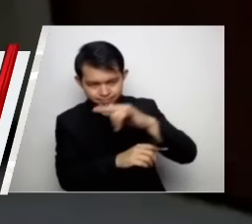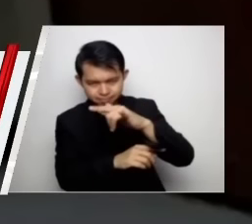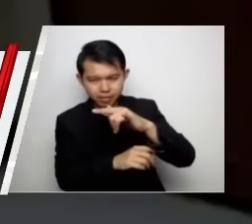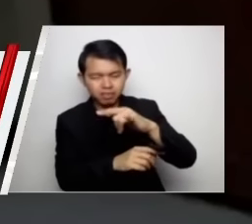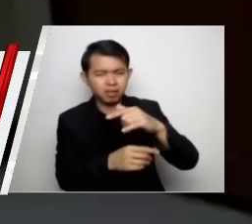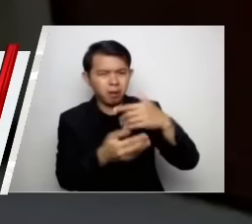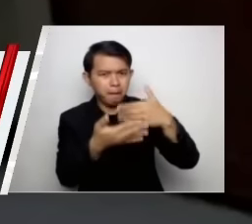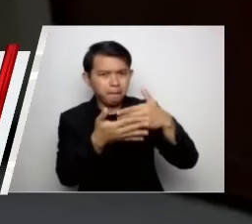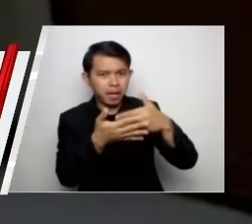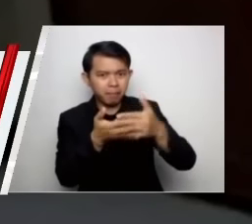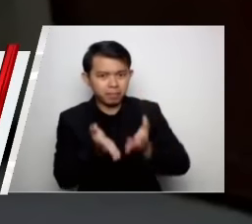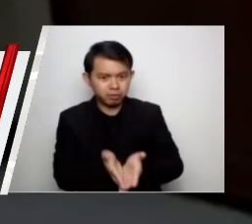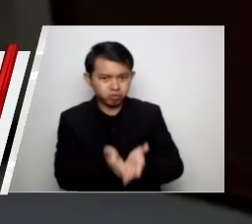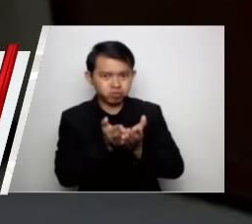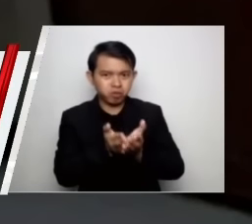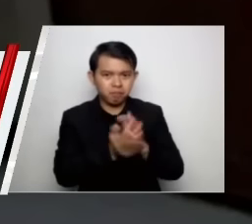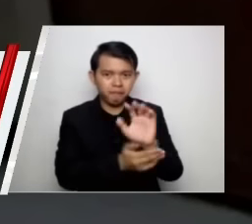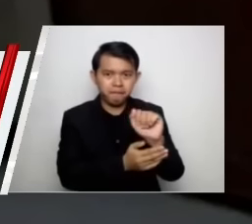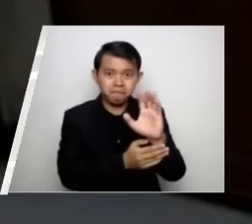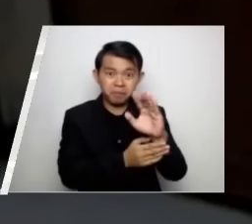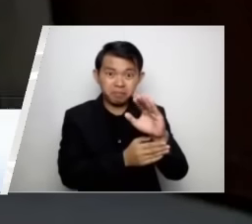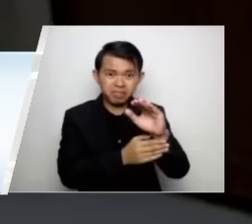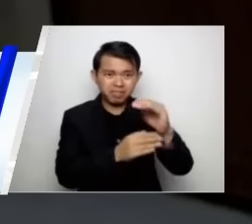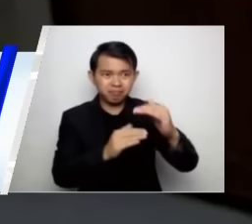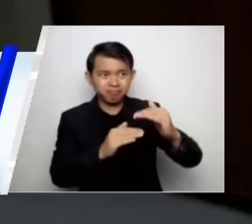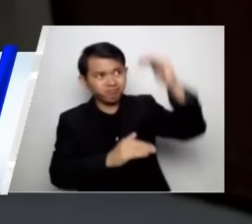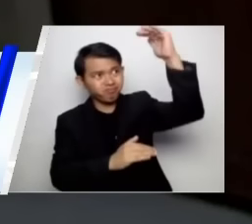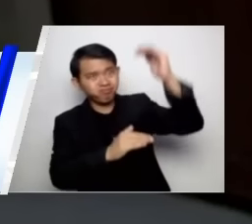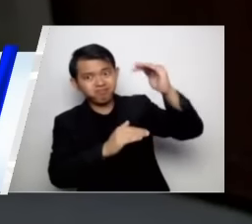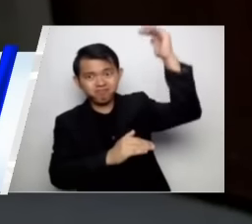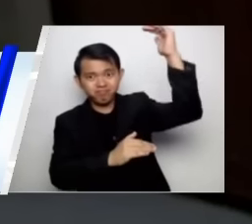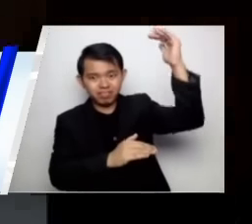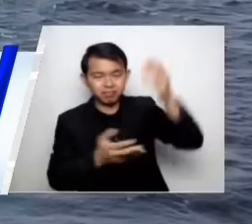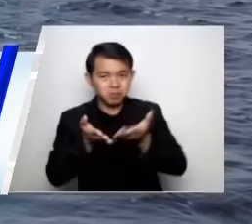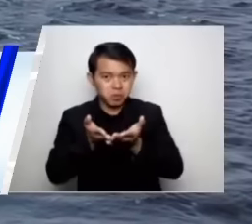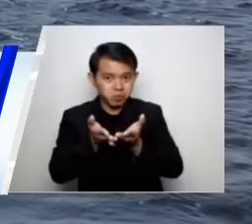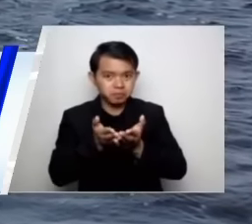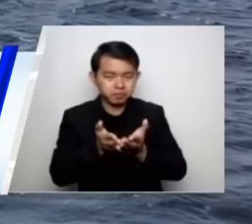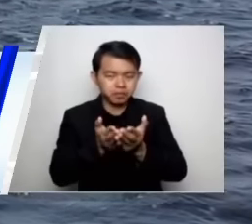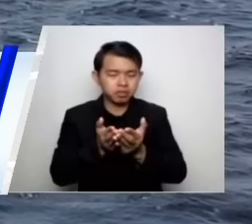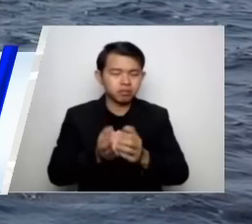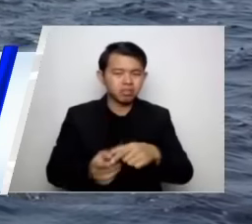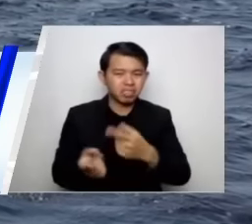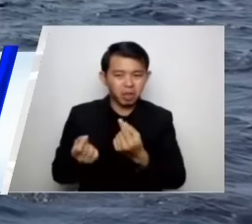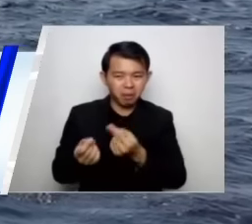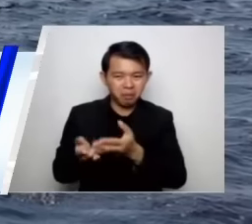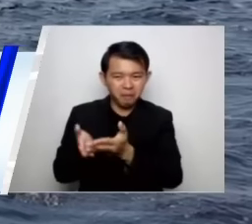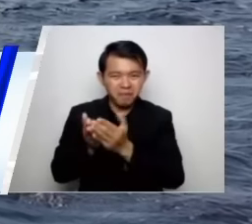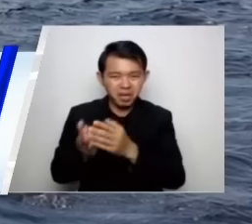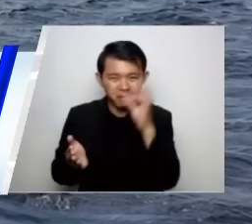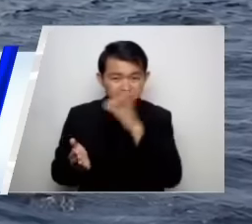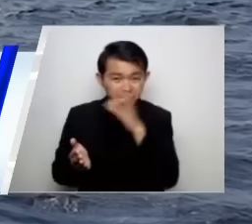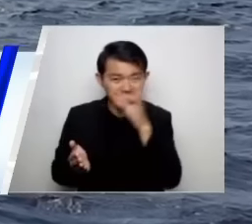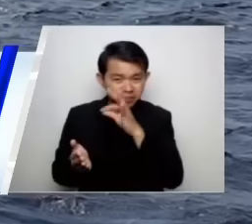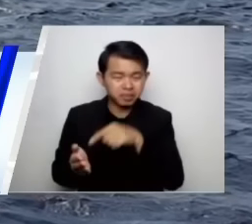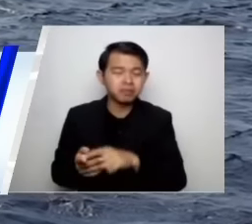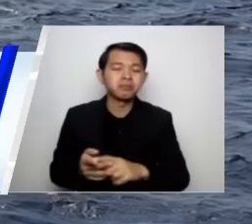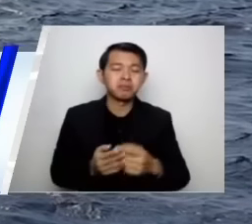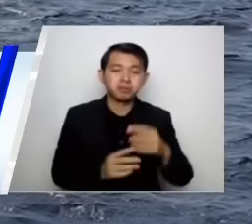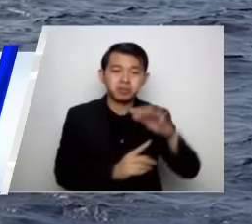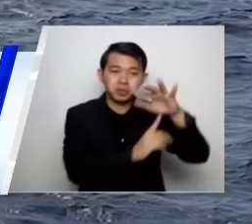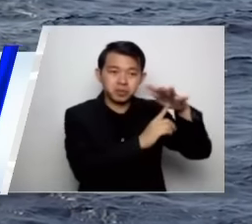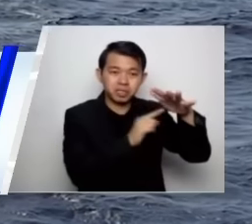15 feet at ginagawa niya ito sa mga mangingisdang Pilipino. We're thinking that they're doing this as a form of